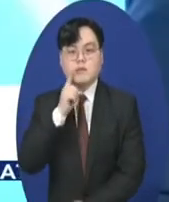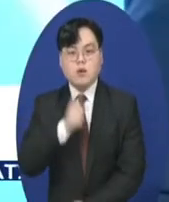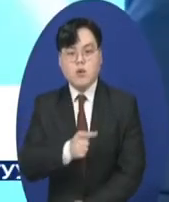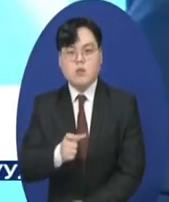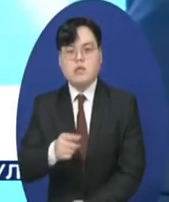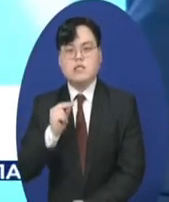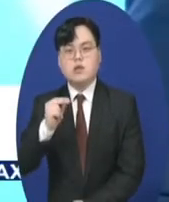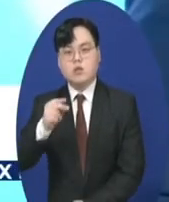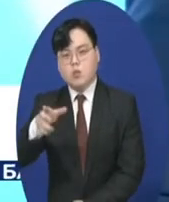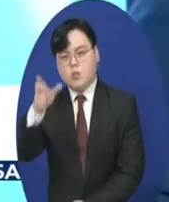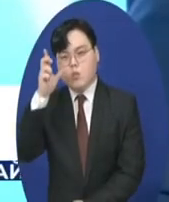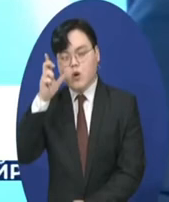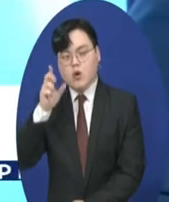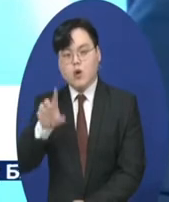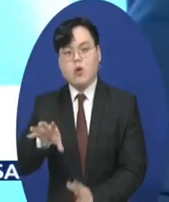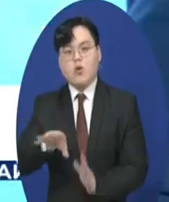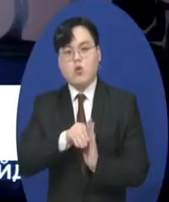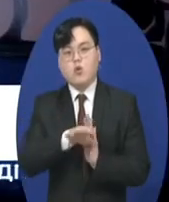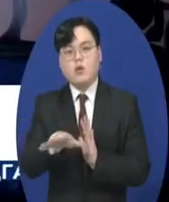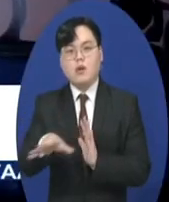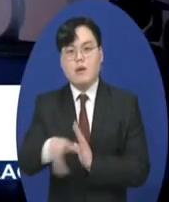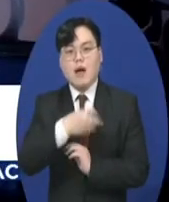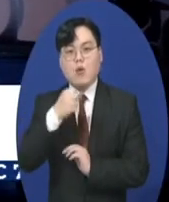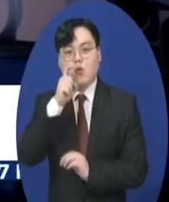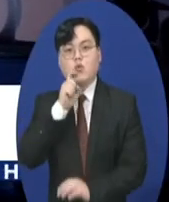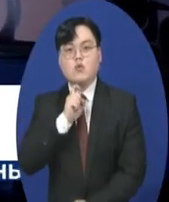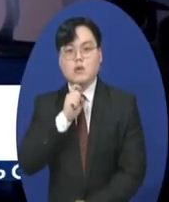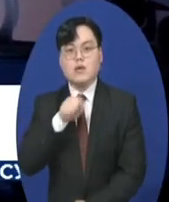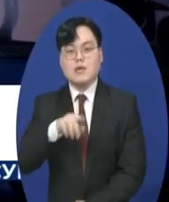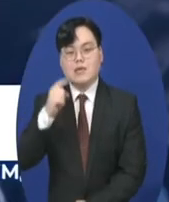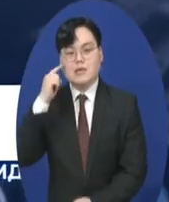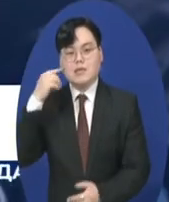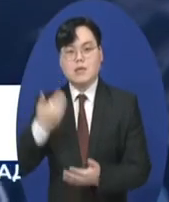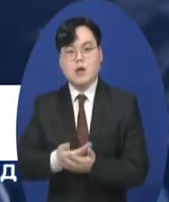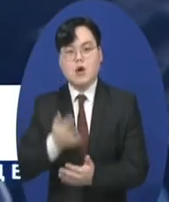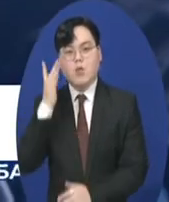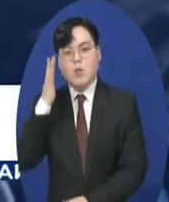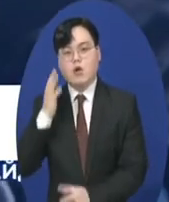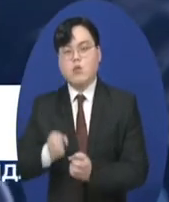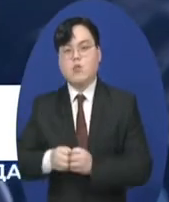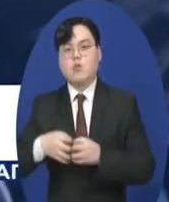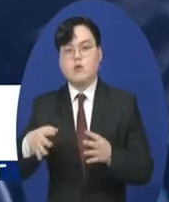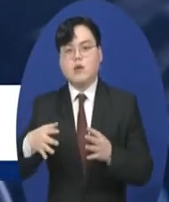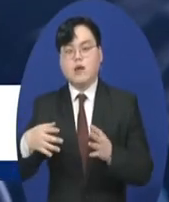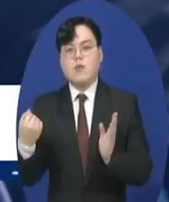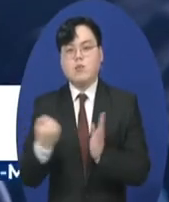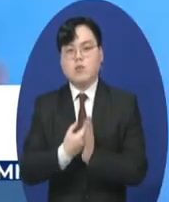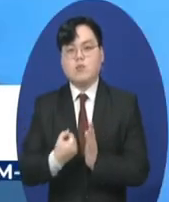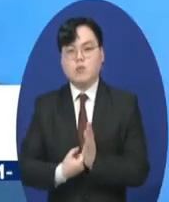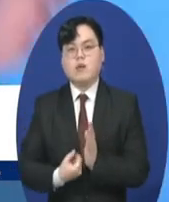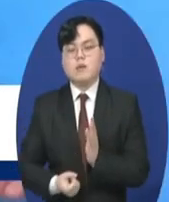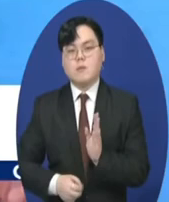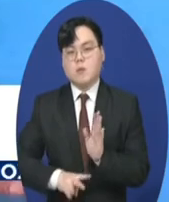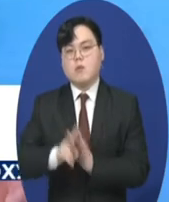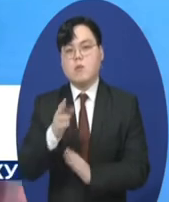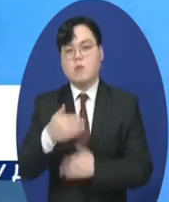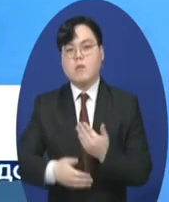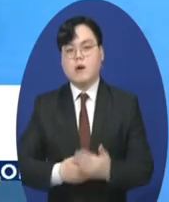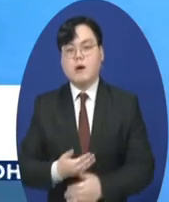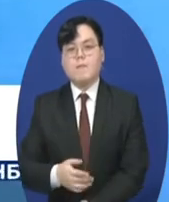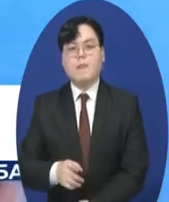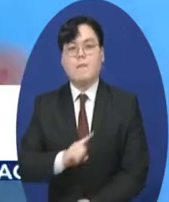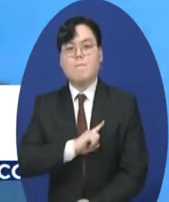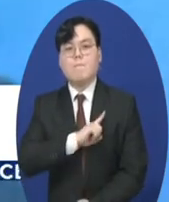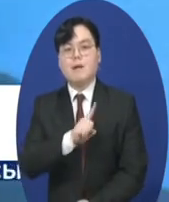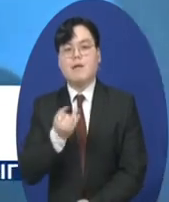Залуучууд чанартай боловсрлыг хүртээмжтэй авахыг хүсдэг. Тэдний энэ саналыг бодлого боловсруулахдаа тусгаж ирсэн. Баян